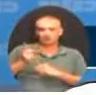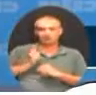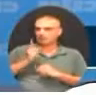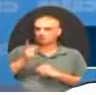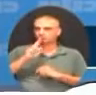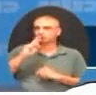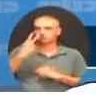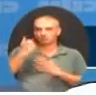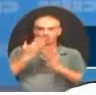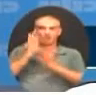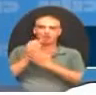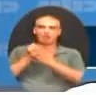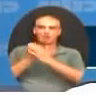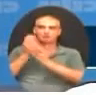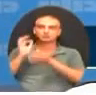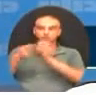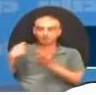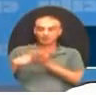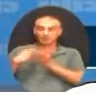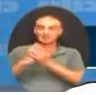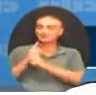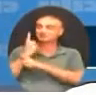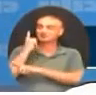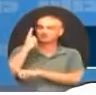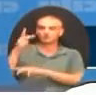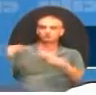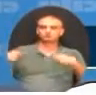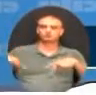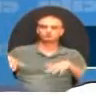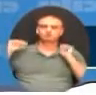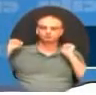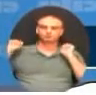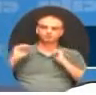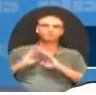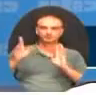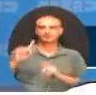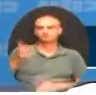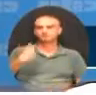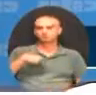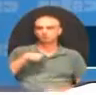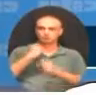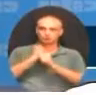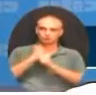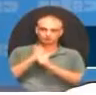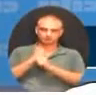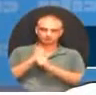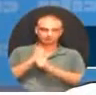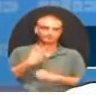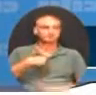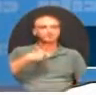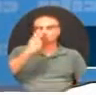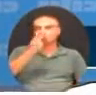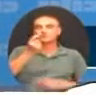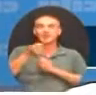להמתין איתו שנתיים עד המשפט. כנס גבוה ירתיע אותו, וזה מה שאנחנו עושים. אנחנו